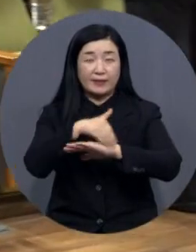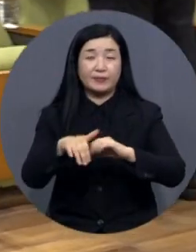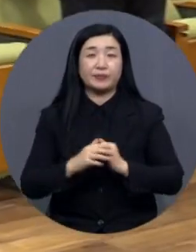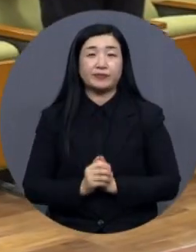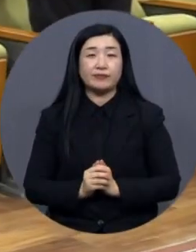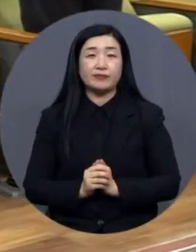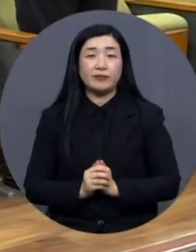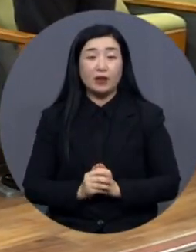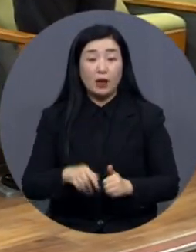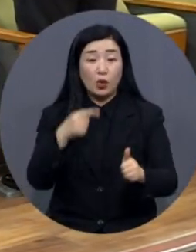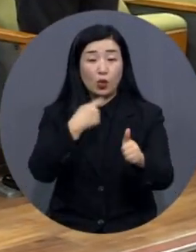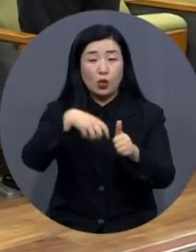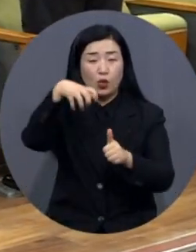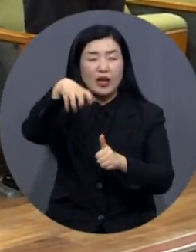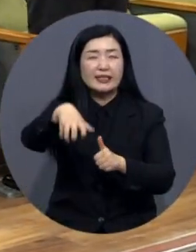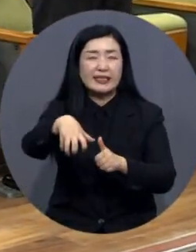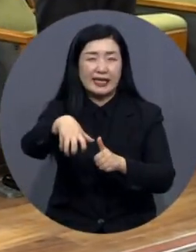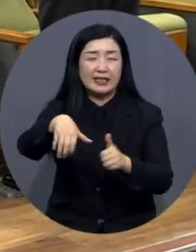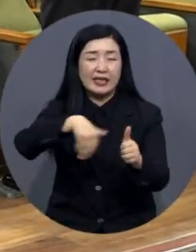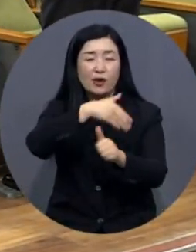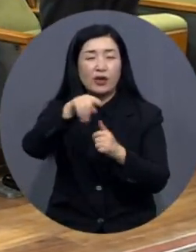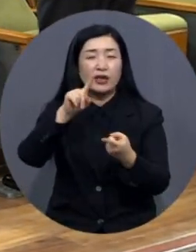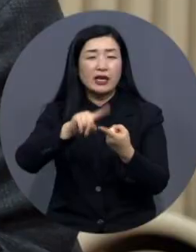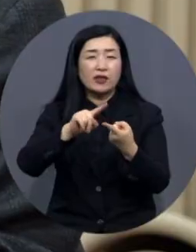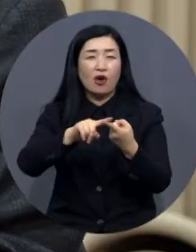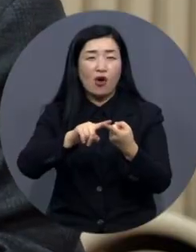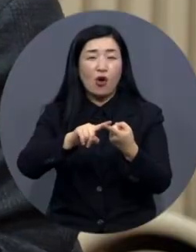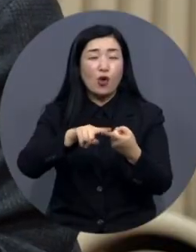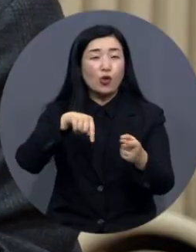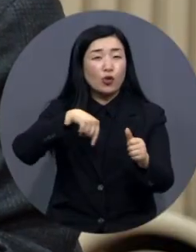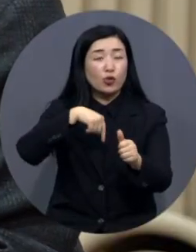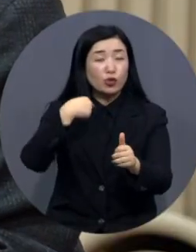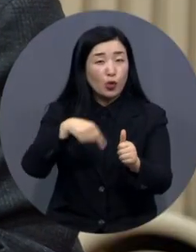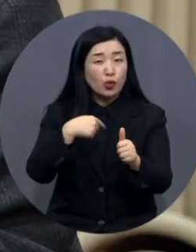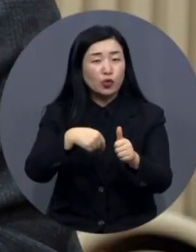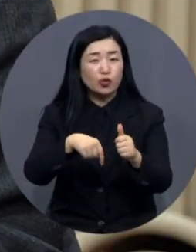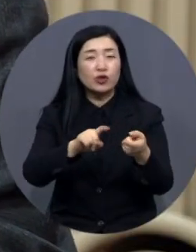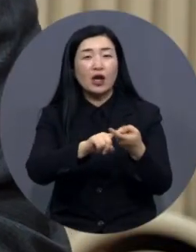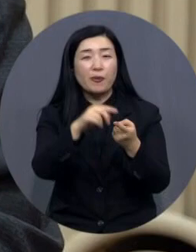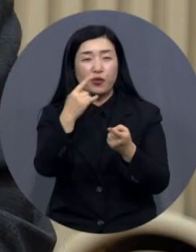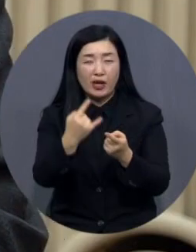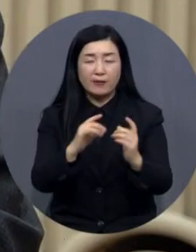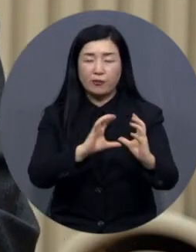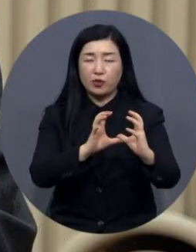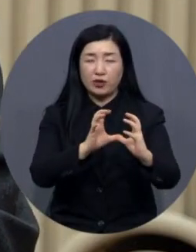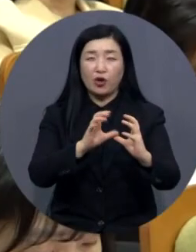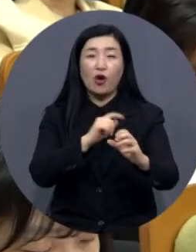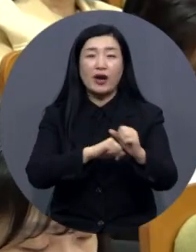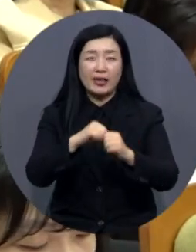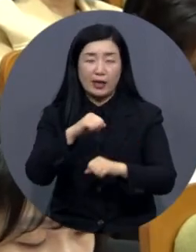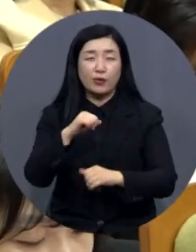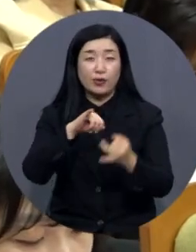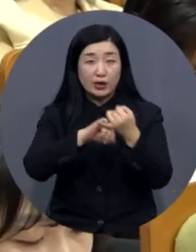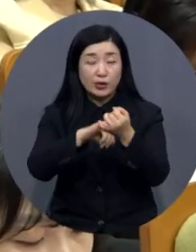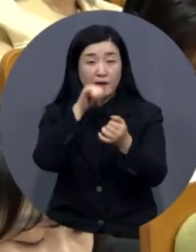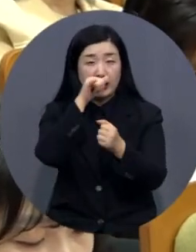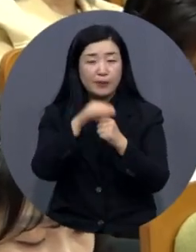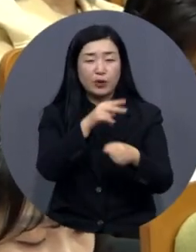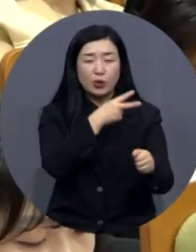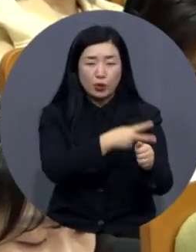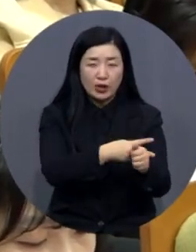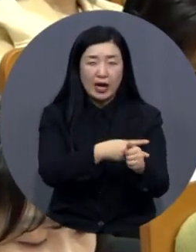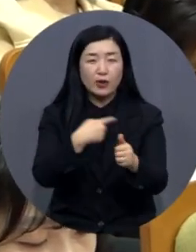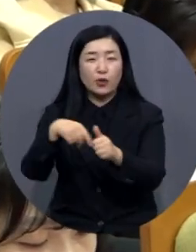교육감은 교육 현장의 상황을 교육감 협의회 등을 통해 지속적으로 논의하겠다고 밝힌 가운데 교육 당국과 교사 간